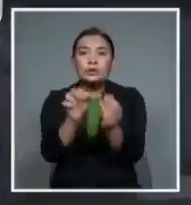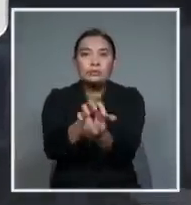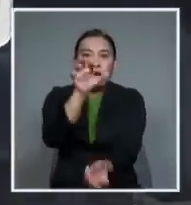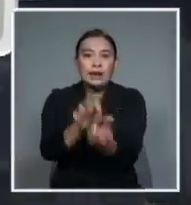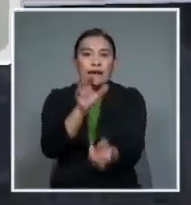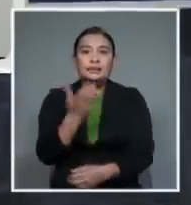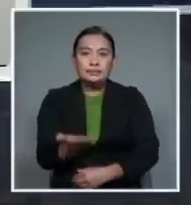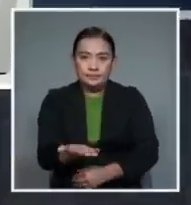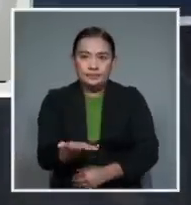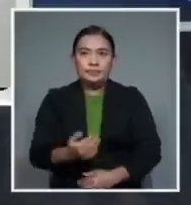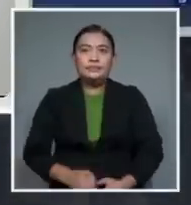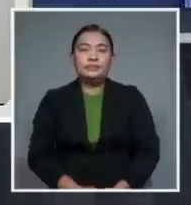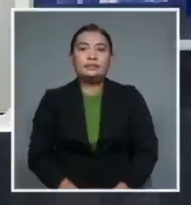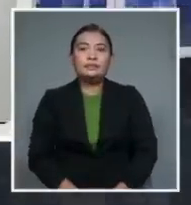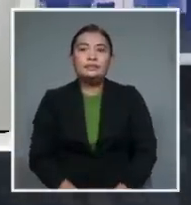เชิญค่ะ